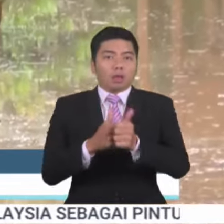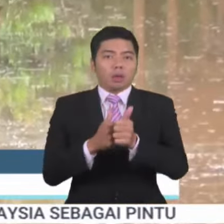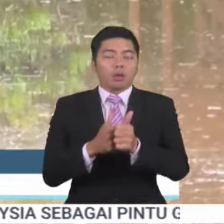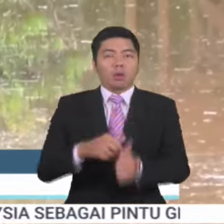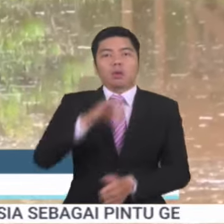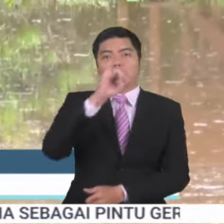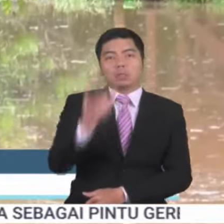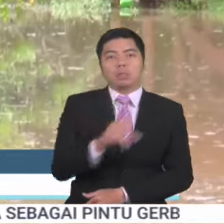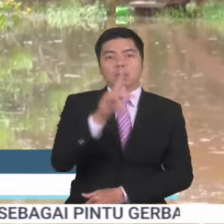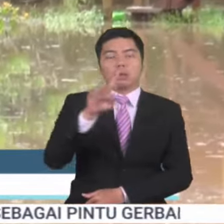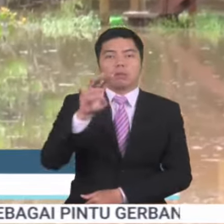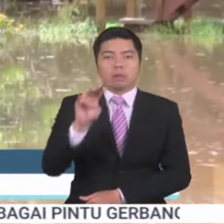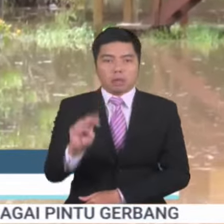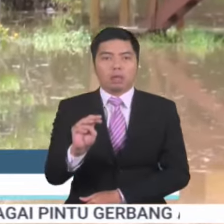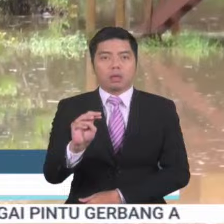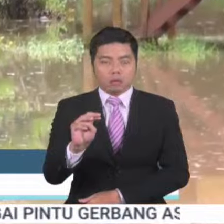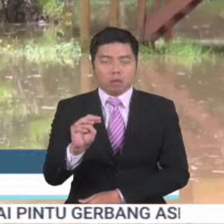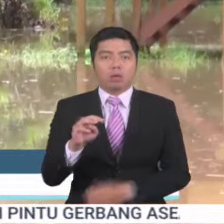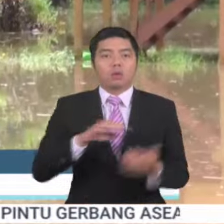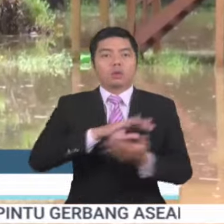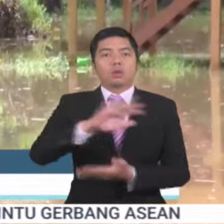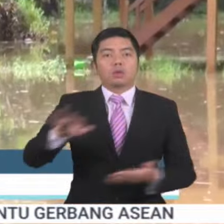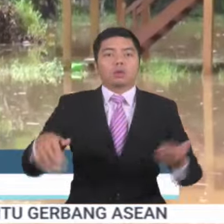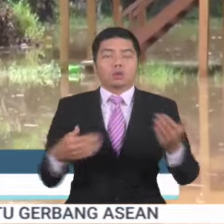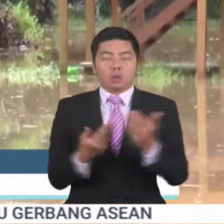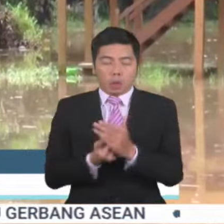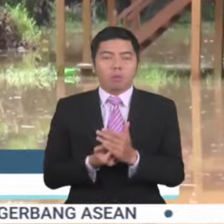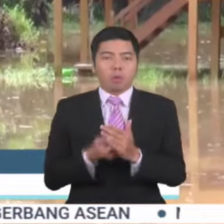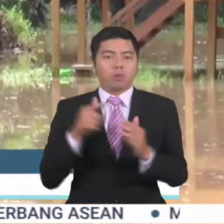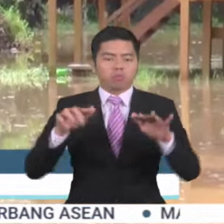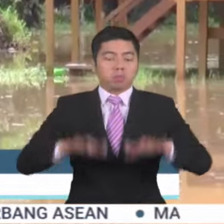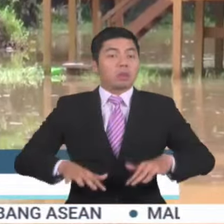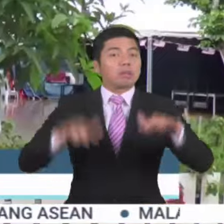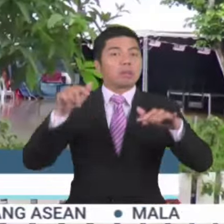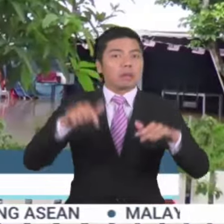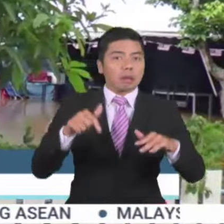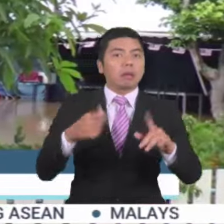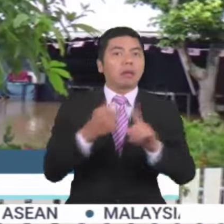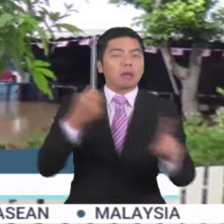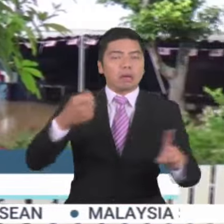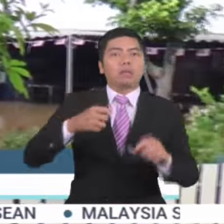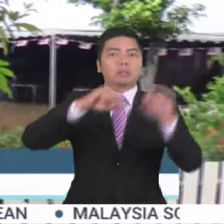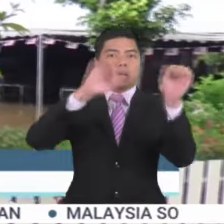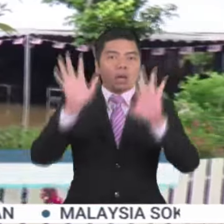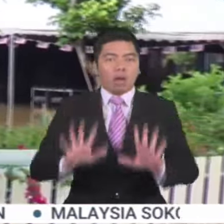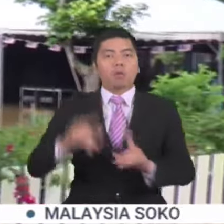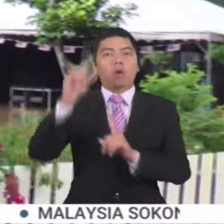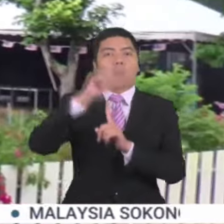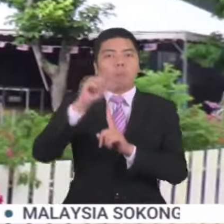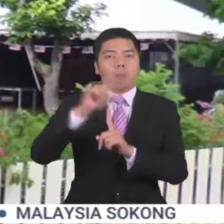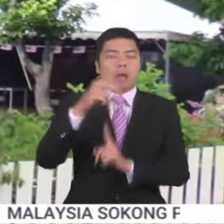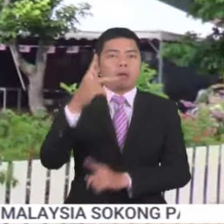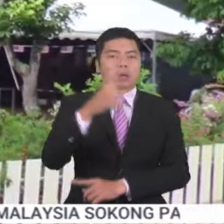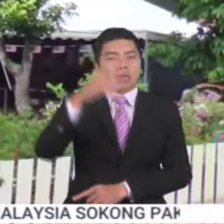portal info bencana Jabatan Kebajikan Masyarakat JKM, semua yang terjejas adalah dari Shah Alam, Gombak dan Kuala